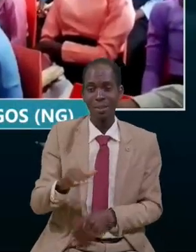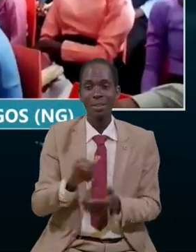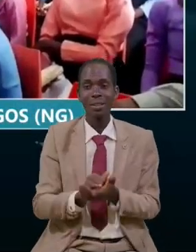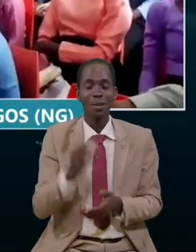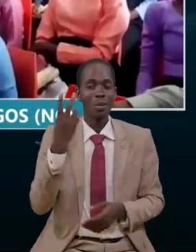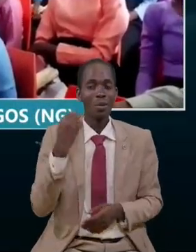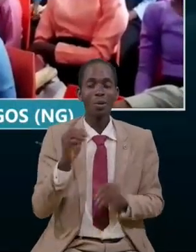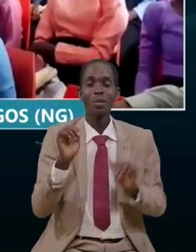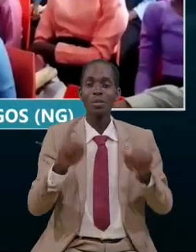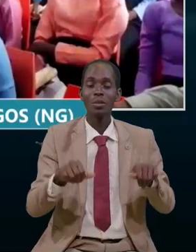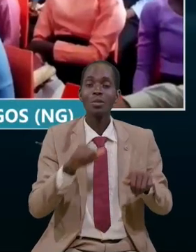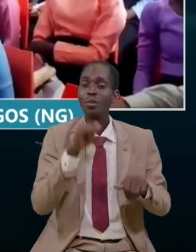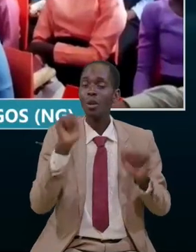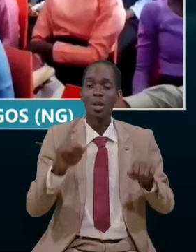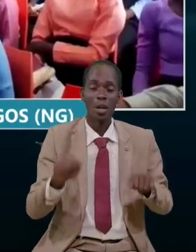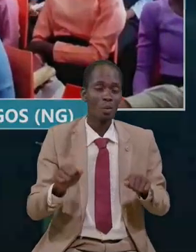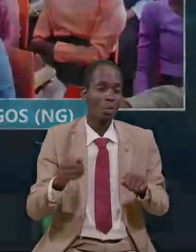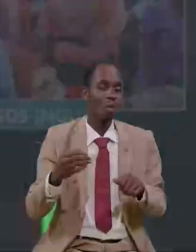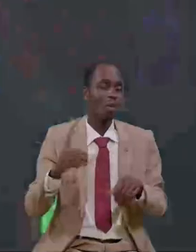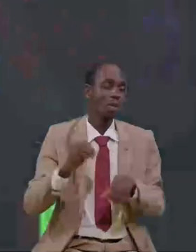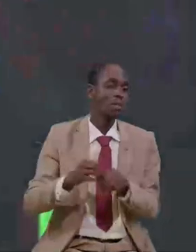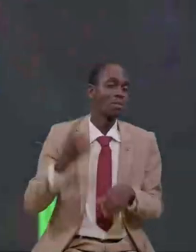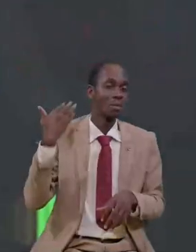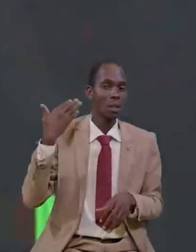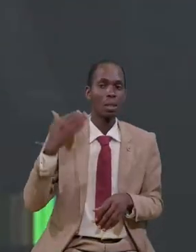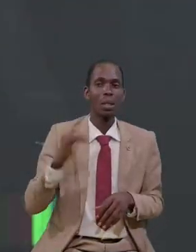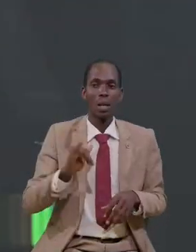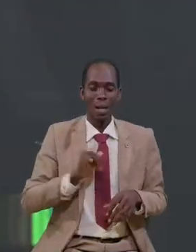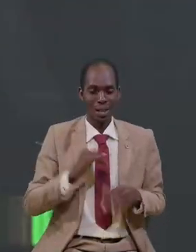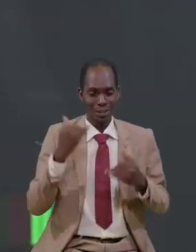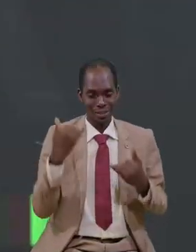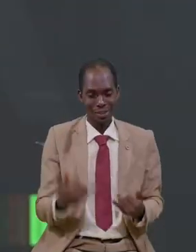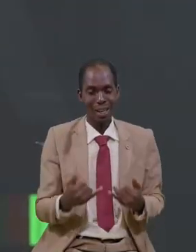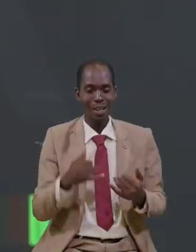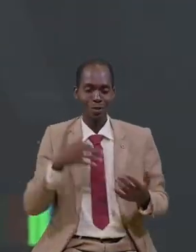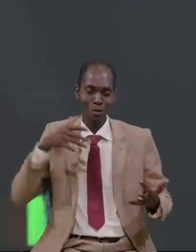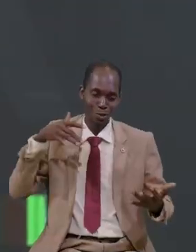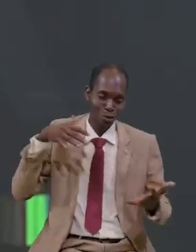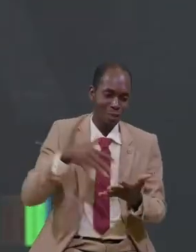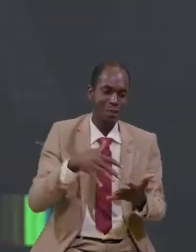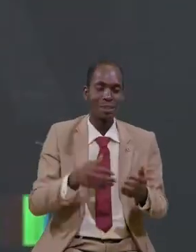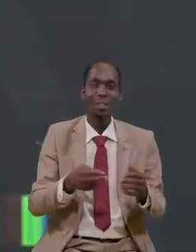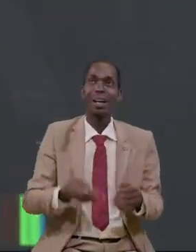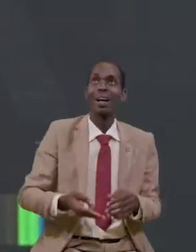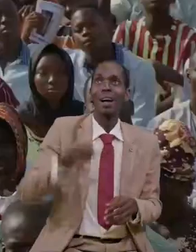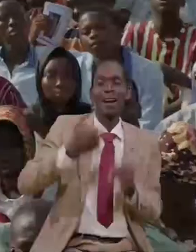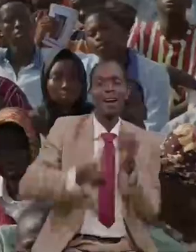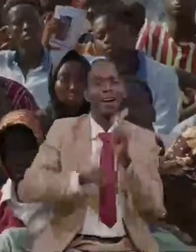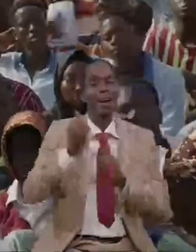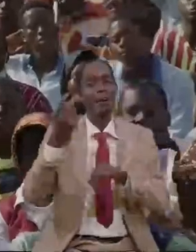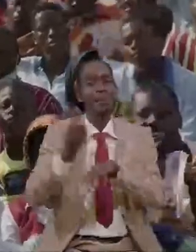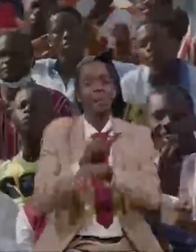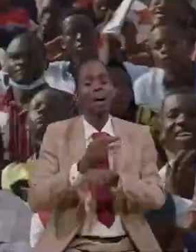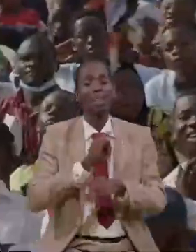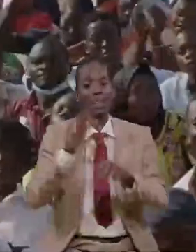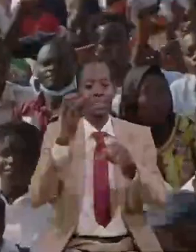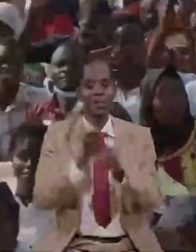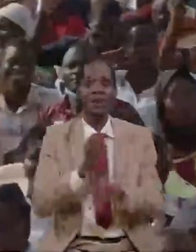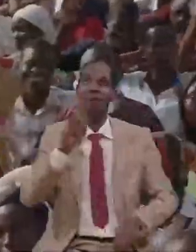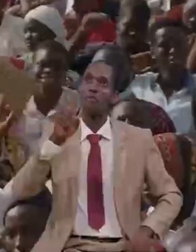capable en son temps finalement a étudié de grandes mathématiques et j'ai eu la